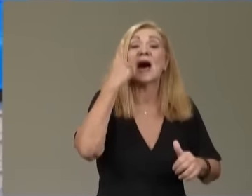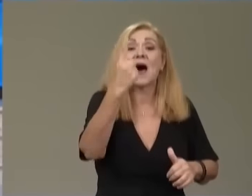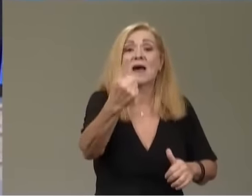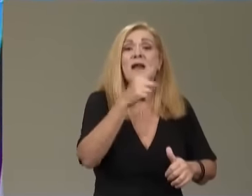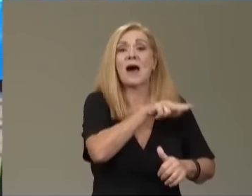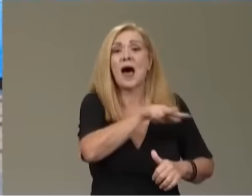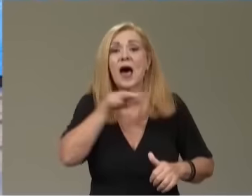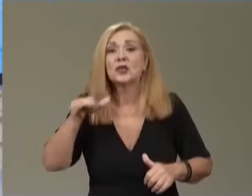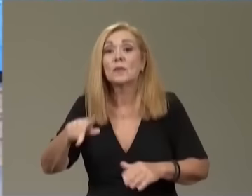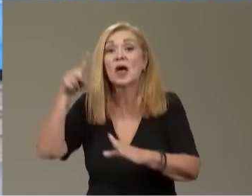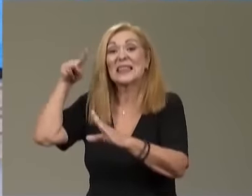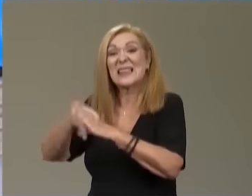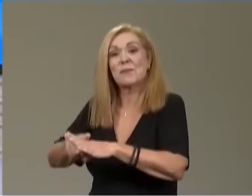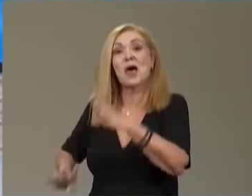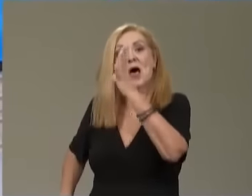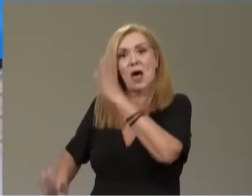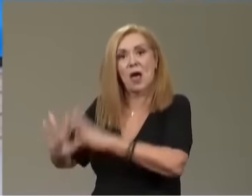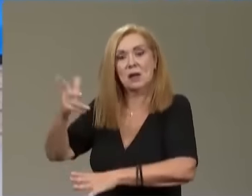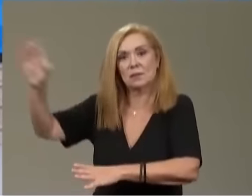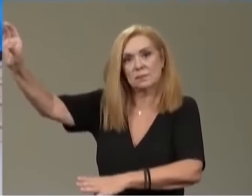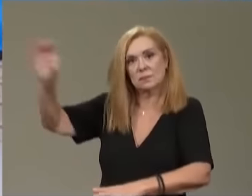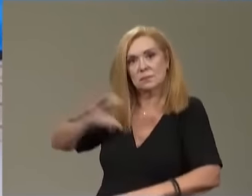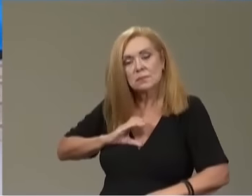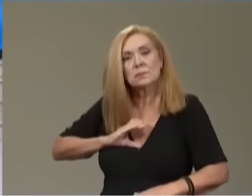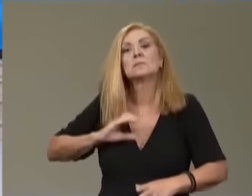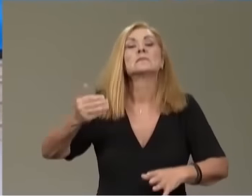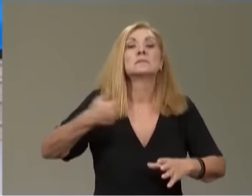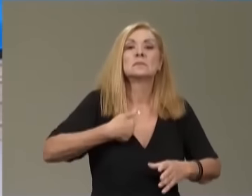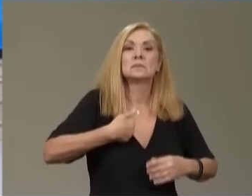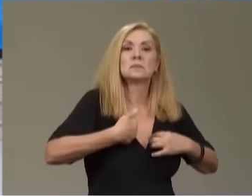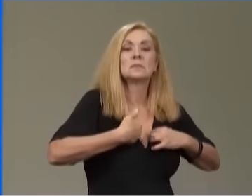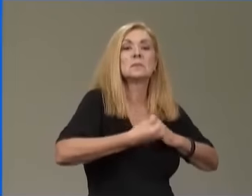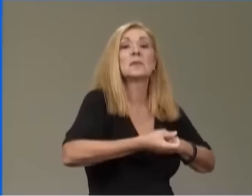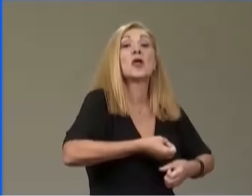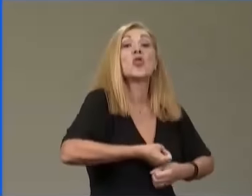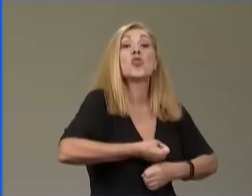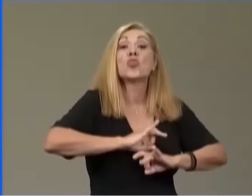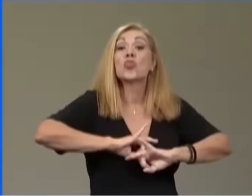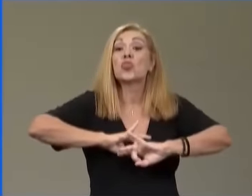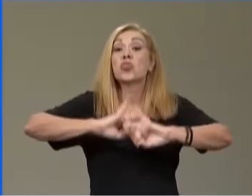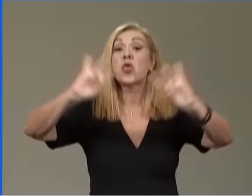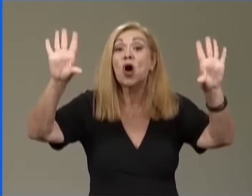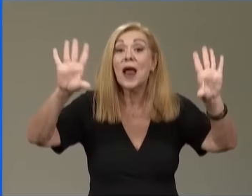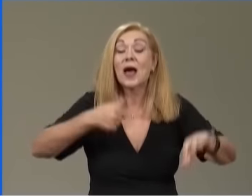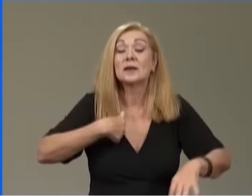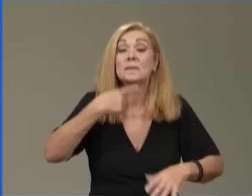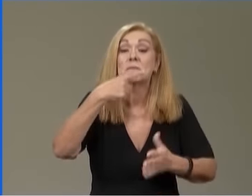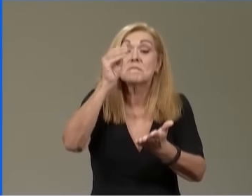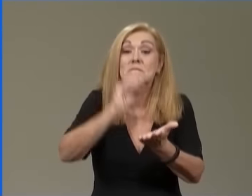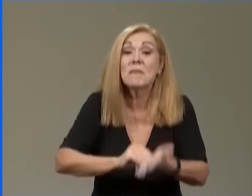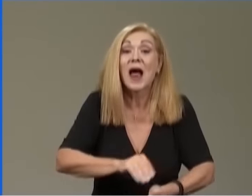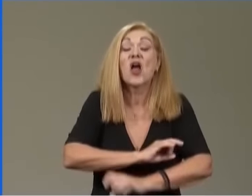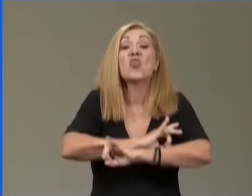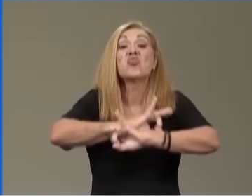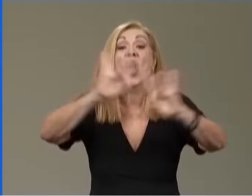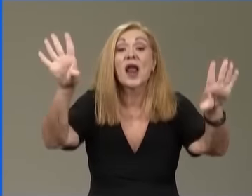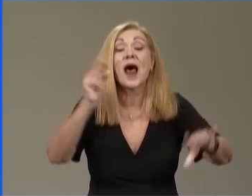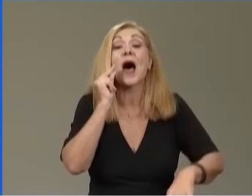εκατομμύρια από το Ταμείο Ανάκαμψης και θα τα διοχετεύσουμε σε δωρεάν, επαναλαμβάνω, δωρεάν